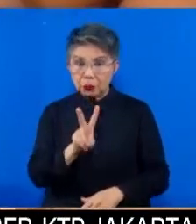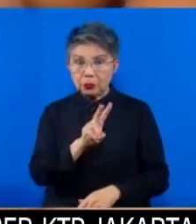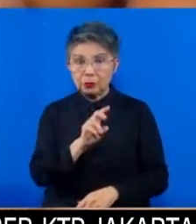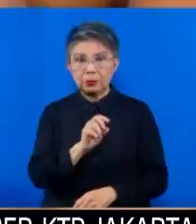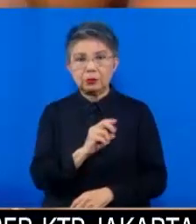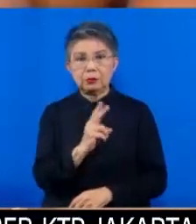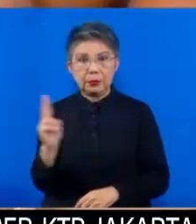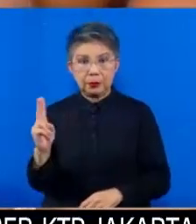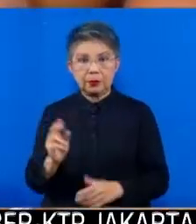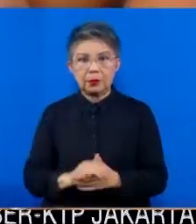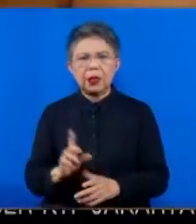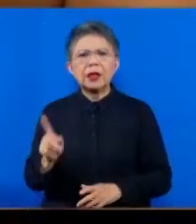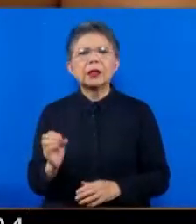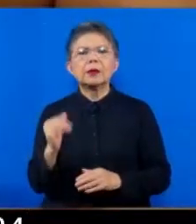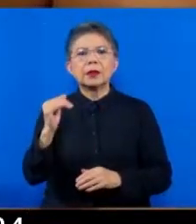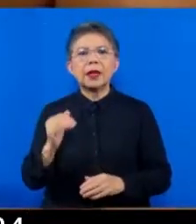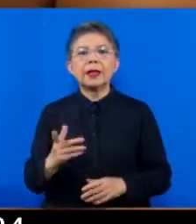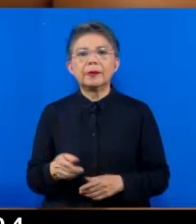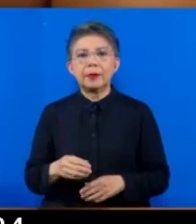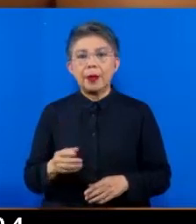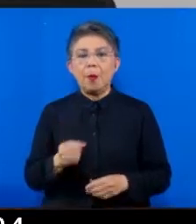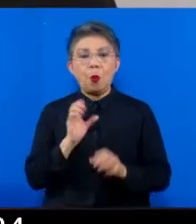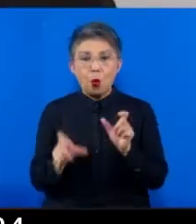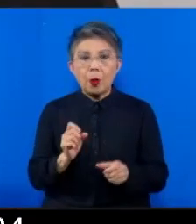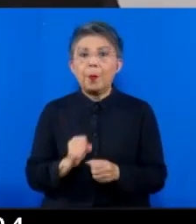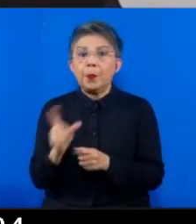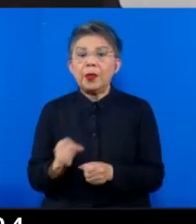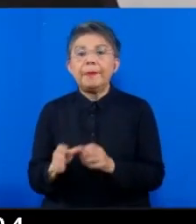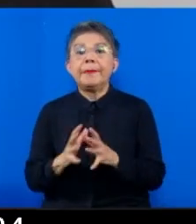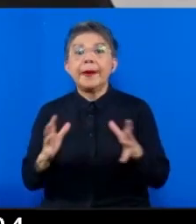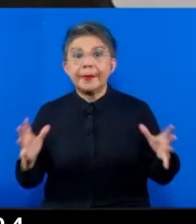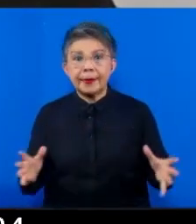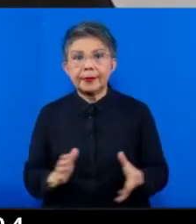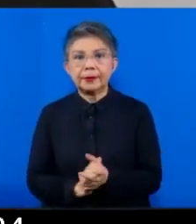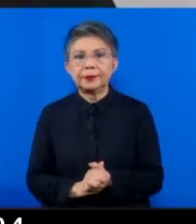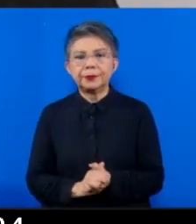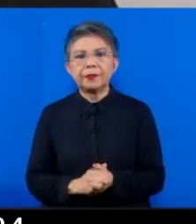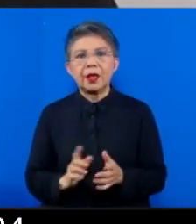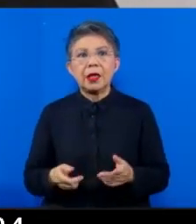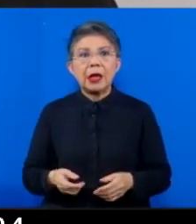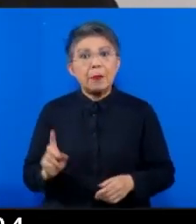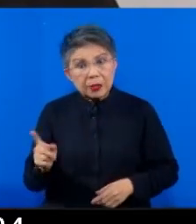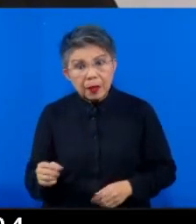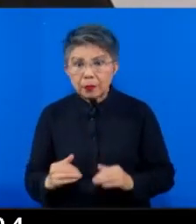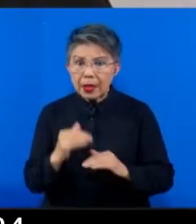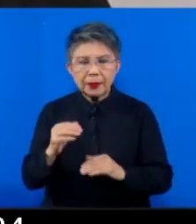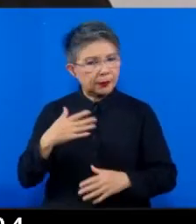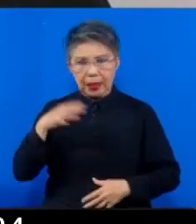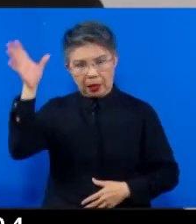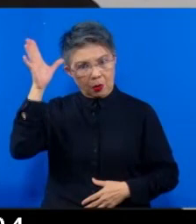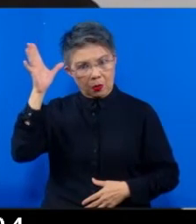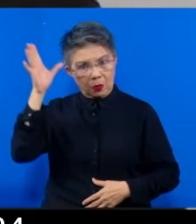Pedagang menduga kenaikan terjadi akibat tingginya permintaan. Kalau penyebab kenaikannya sih ya kurang tahu, pokoknya dari bosnya itu